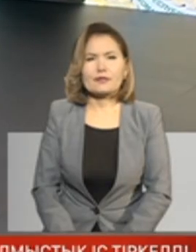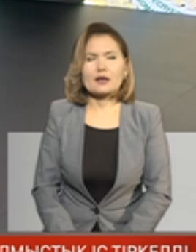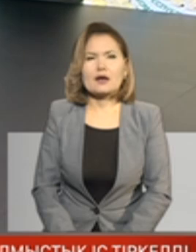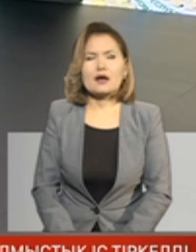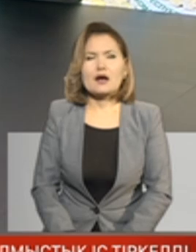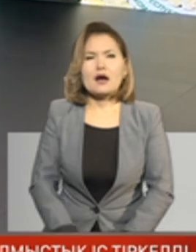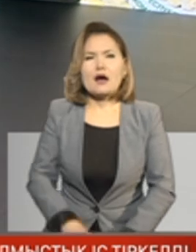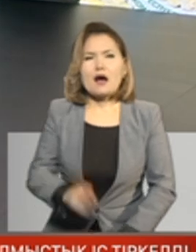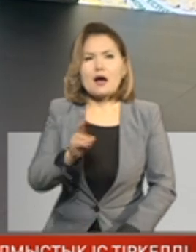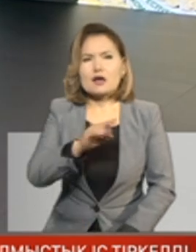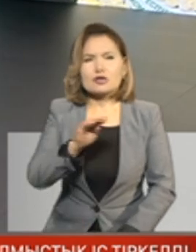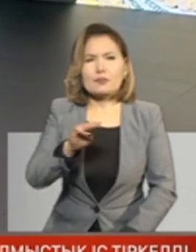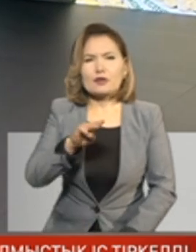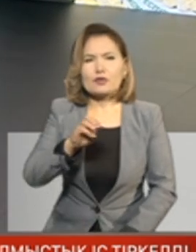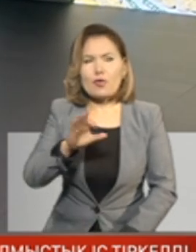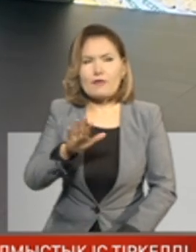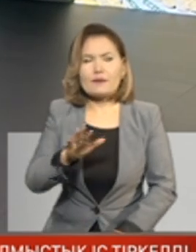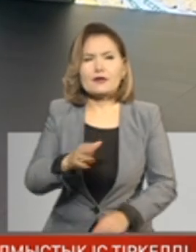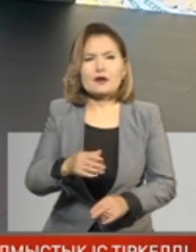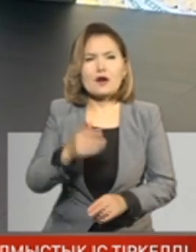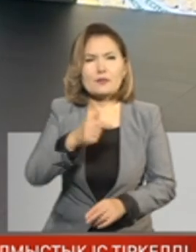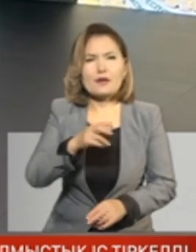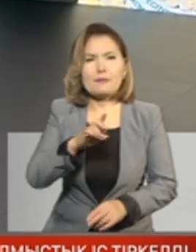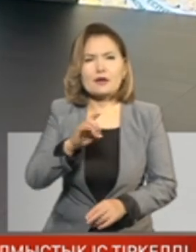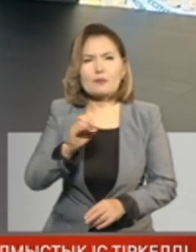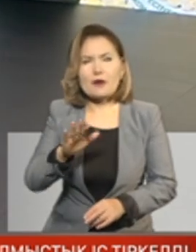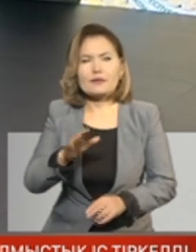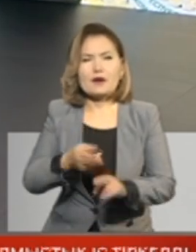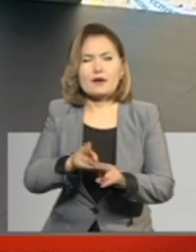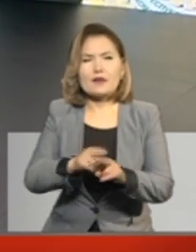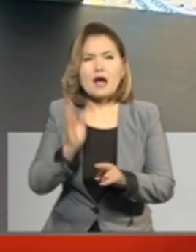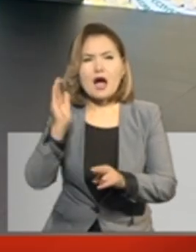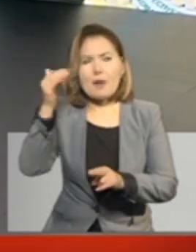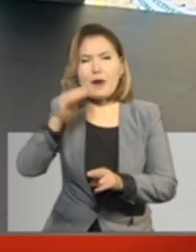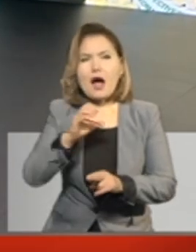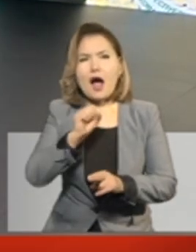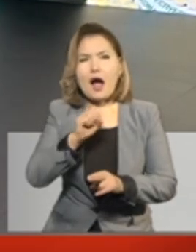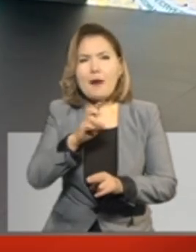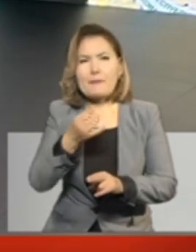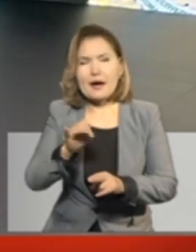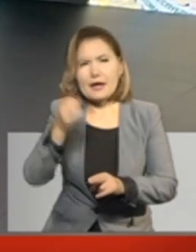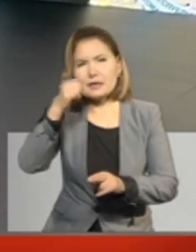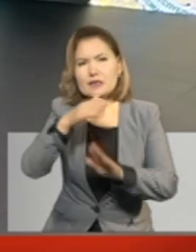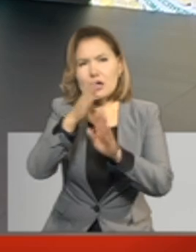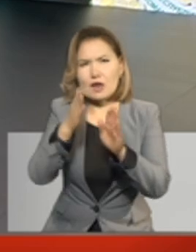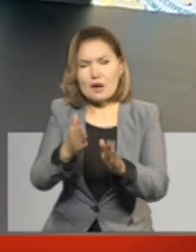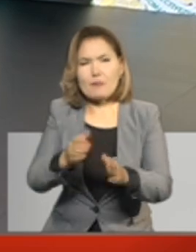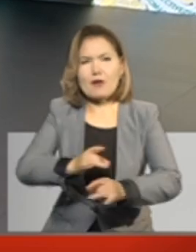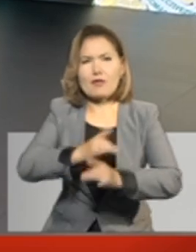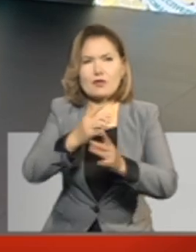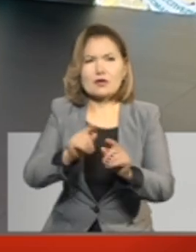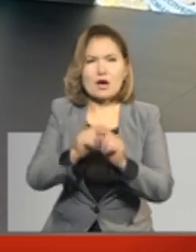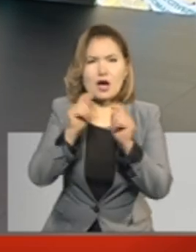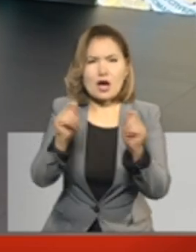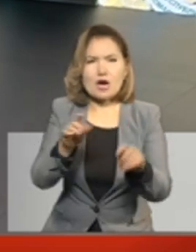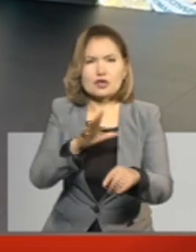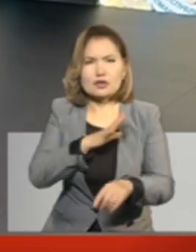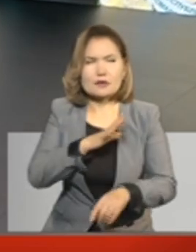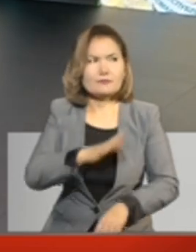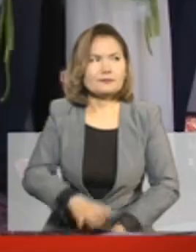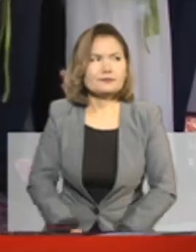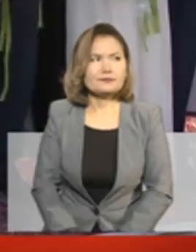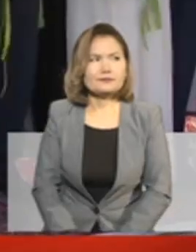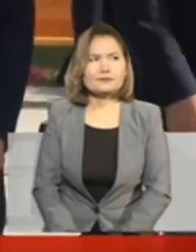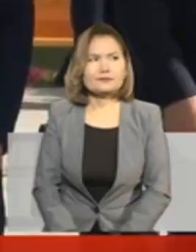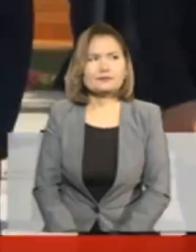Осыдан соң Қасым Жомарт Тоқаев пен Гурбангулы Бердімұхамедов Ашхабадтағы Абай ескерткішін салтанатты түрде ашты.